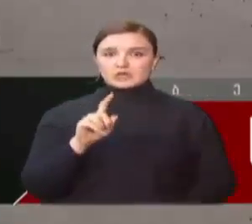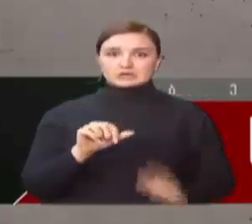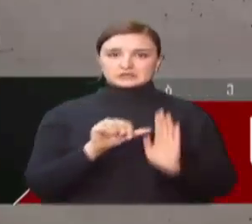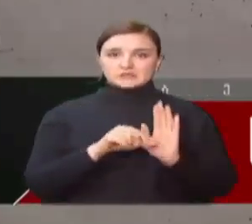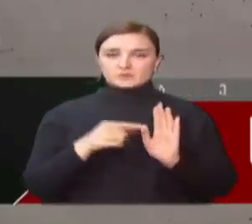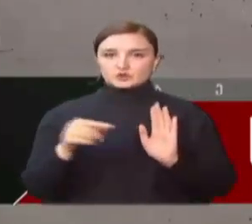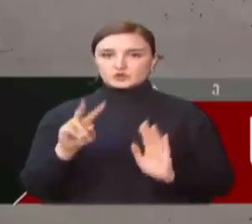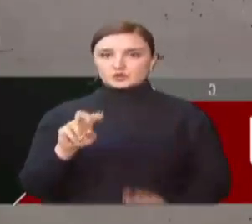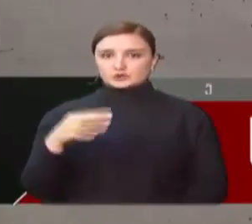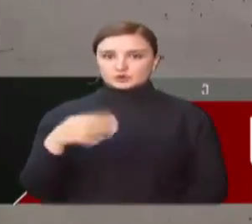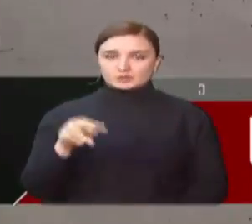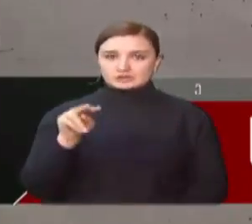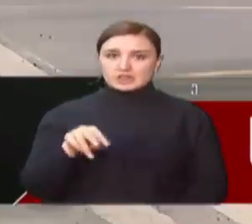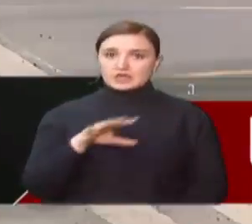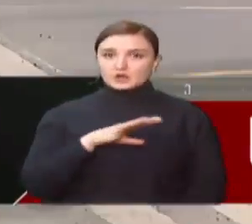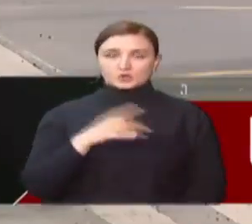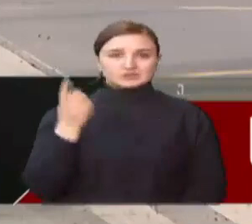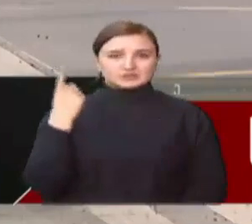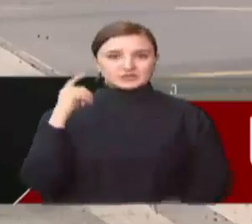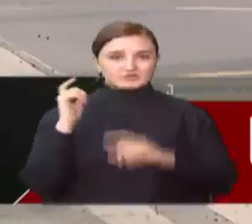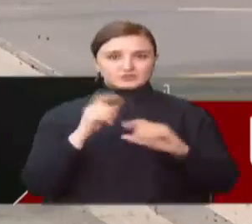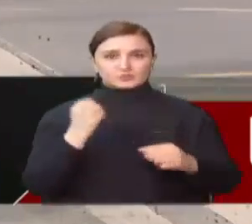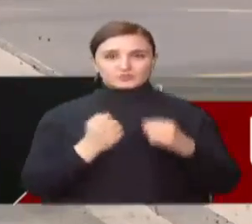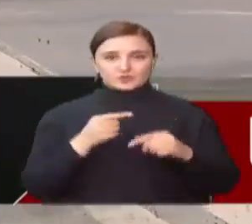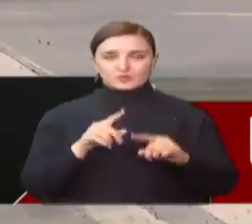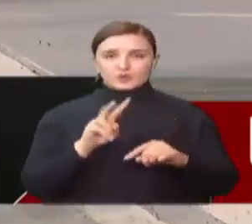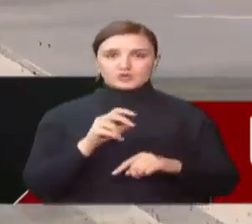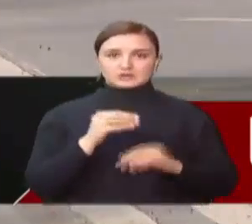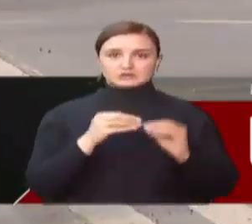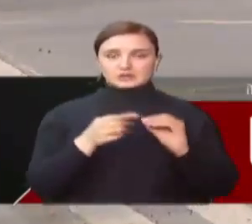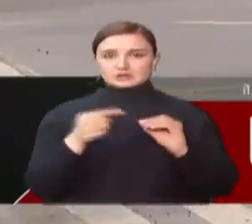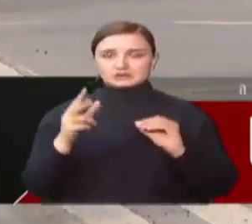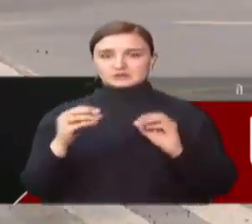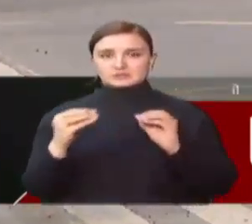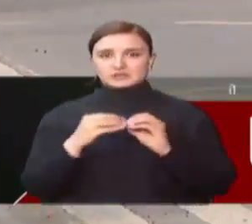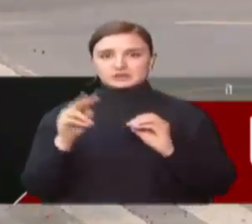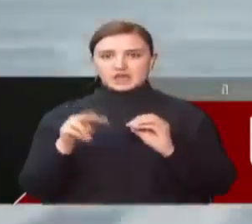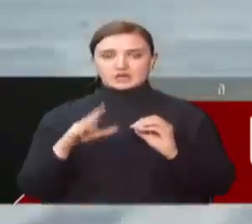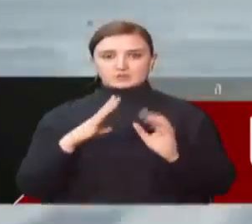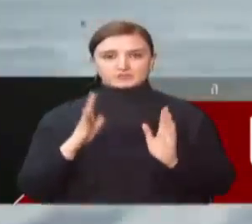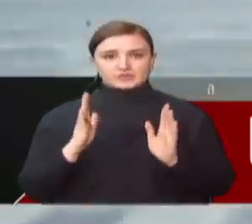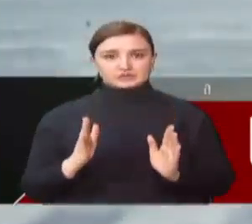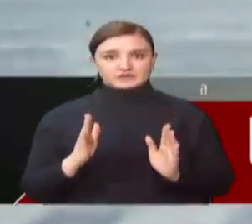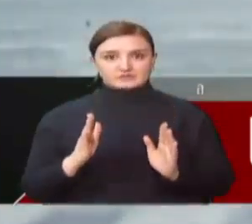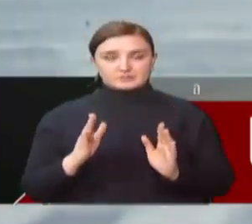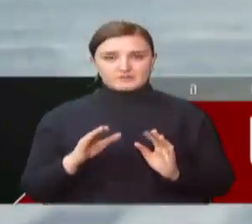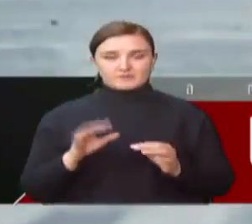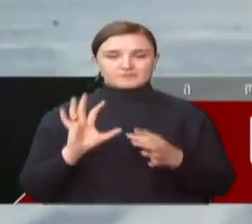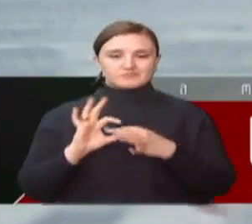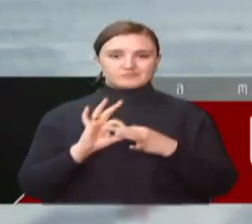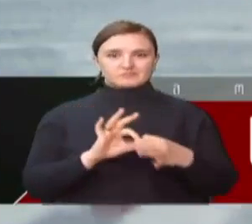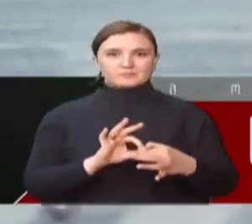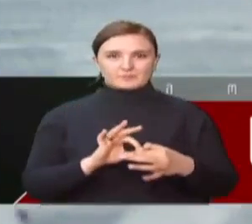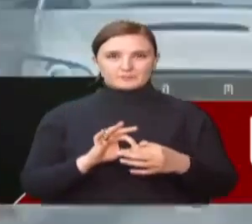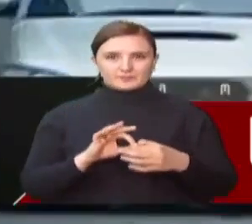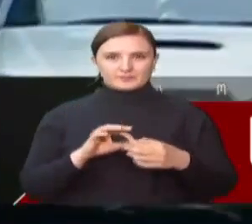160-დან 240 ლარამდე იყო. Სატვირთო ავტომობილზე 210-დან 310 ლარამდე განისაზღვრებოდა. Მისაბმელიანი